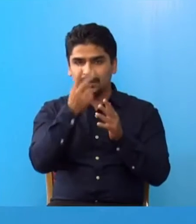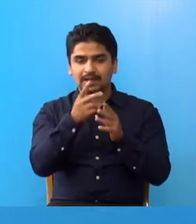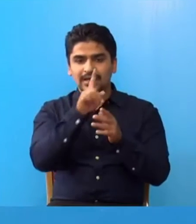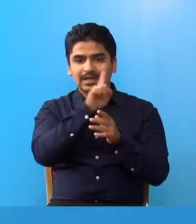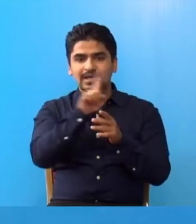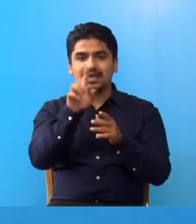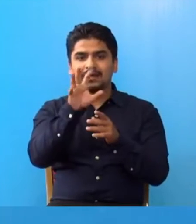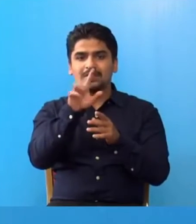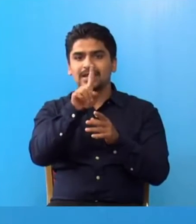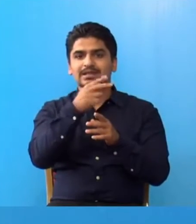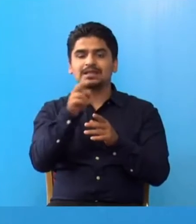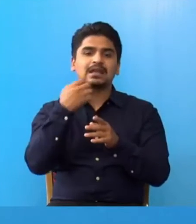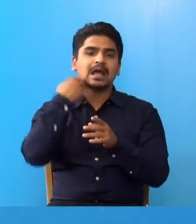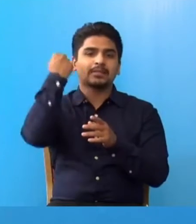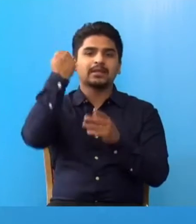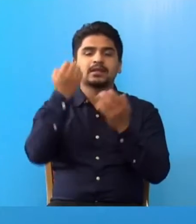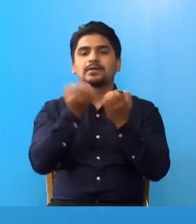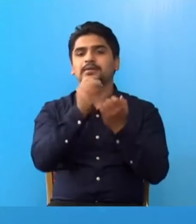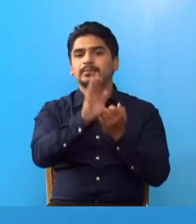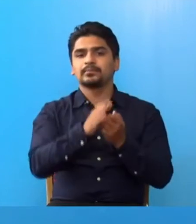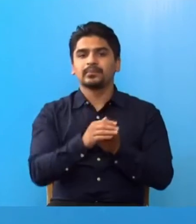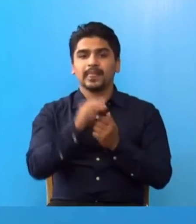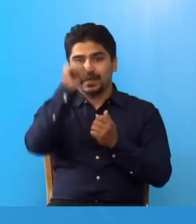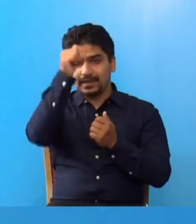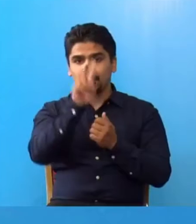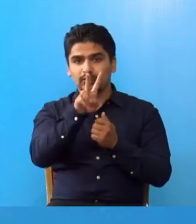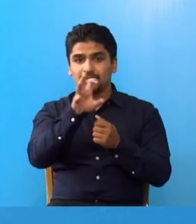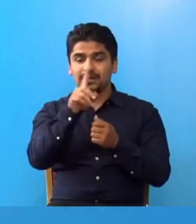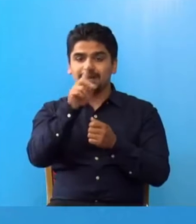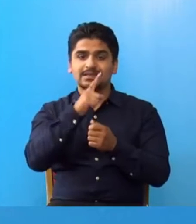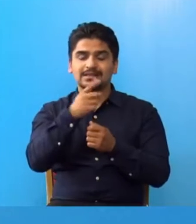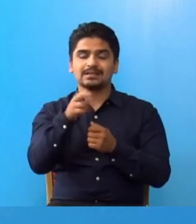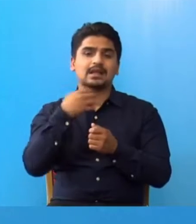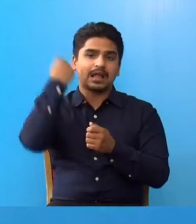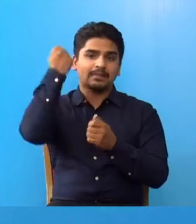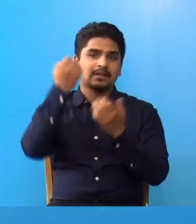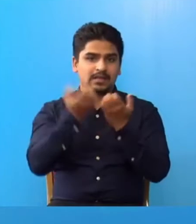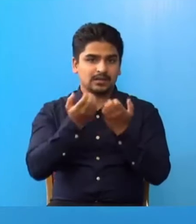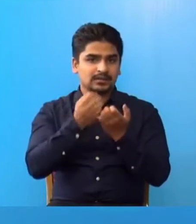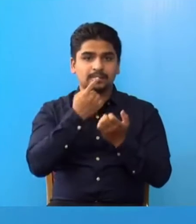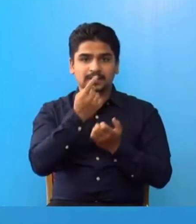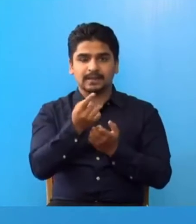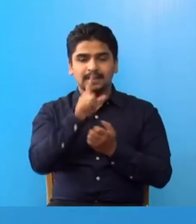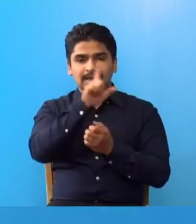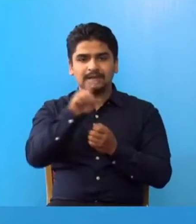जडाले आत्माहत्या गर्चाaciones